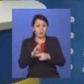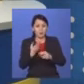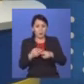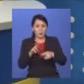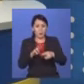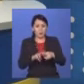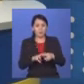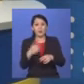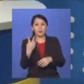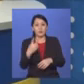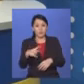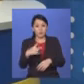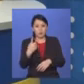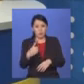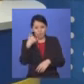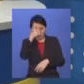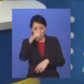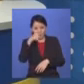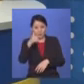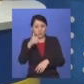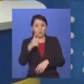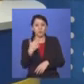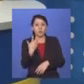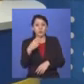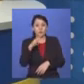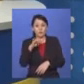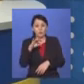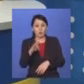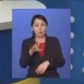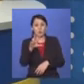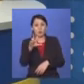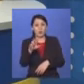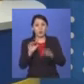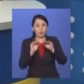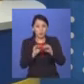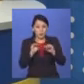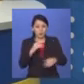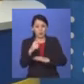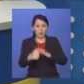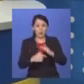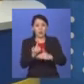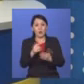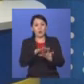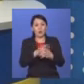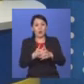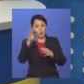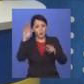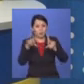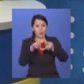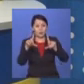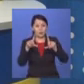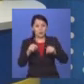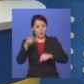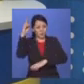қатысты болып отыр. Сонымен 2020-2021 оқу жылының 3-90-ында 300 оқушы барқала және